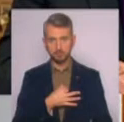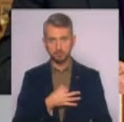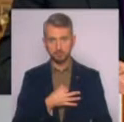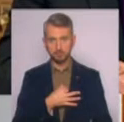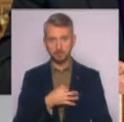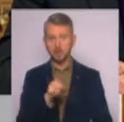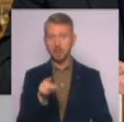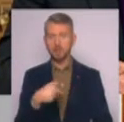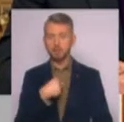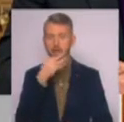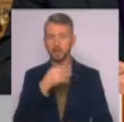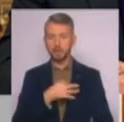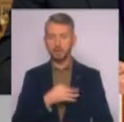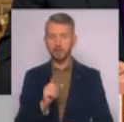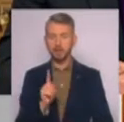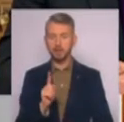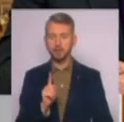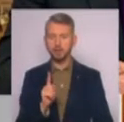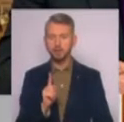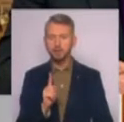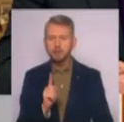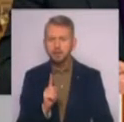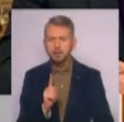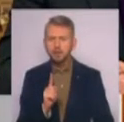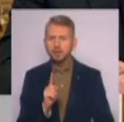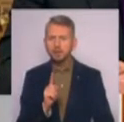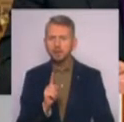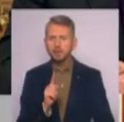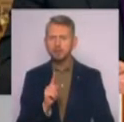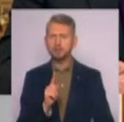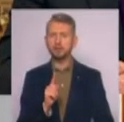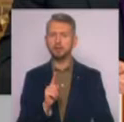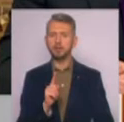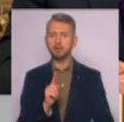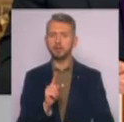они сказали, что дом не на планке, и я не могу